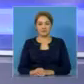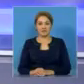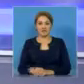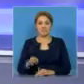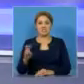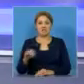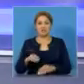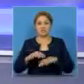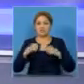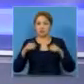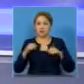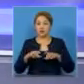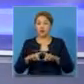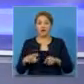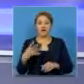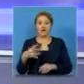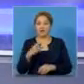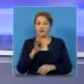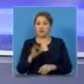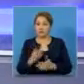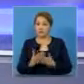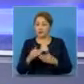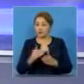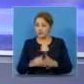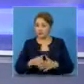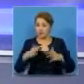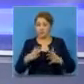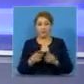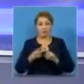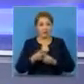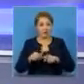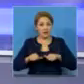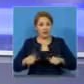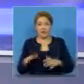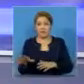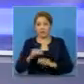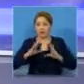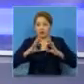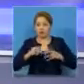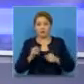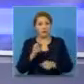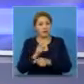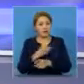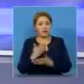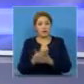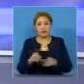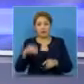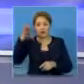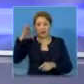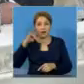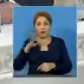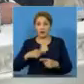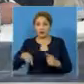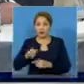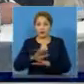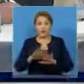Жахандық сауда көлемі алдағы уақытта 40%-ға дейін кемуі мүмкін. Коронавирус дағдарысынан бүкіл әлем соққы алды. Бұл Қазақстанды да айналып